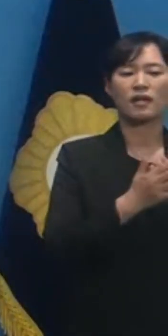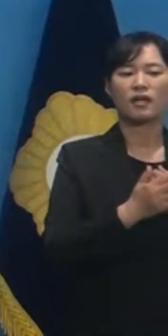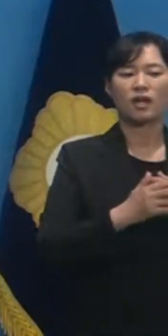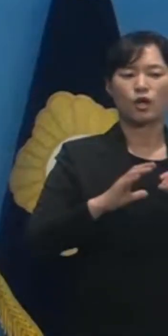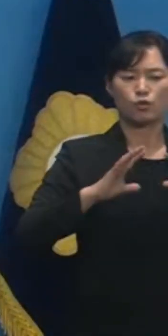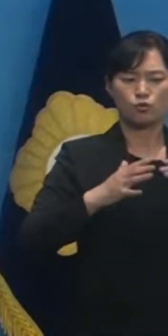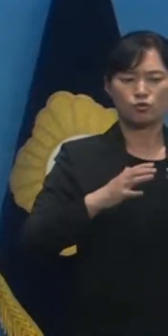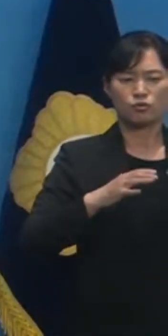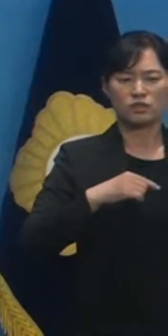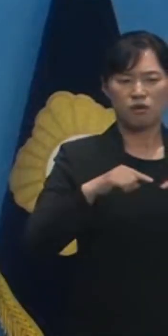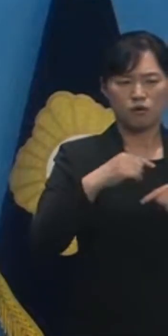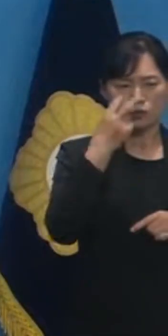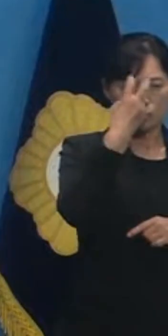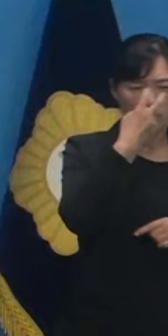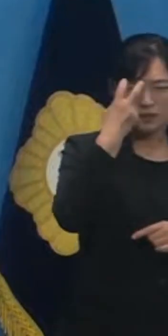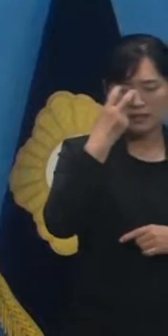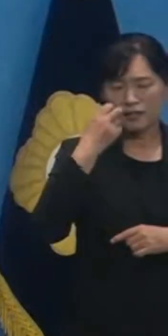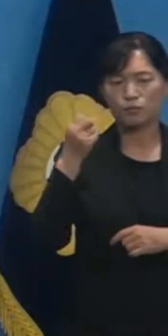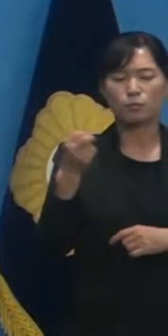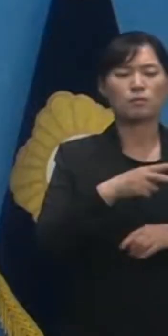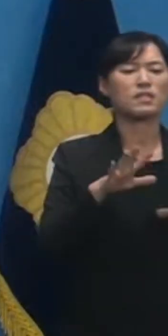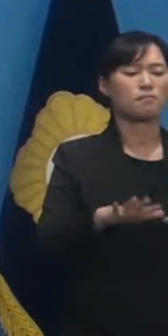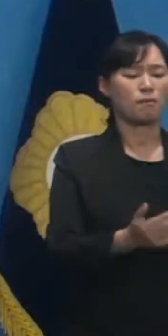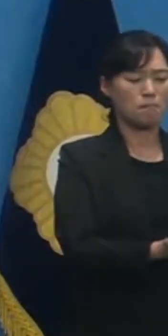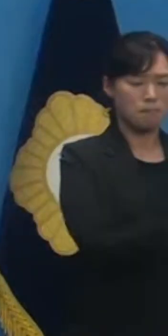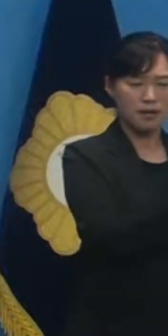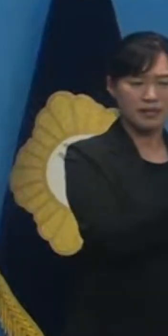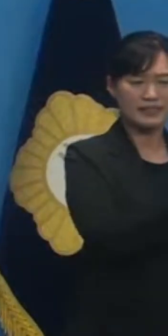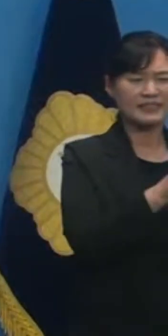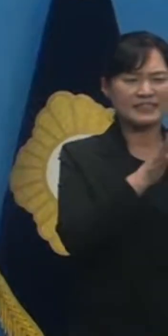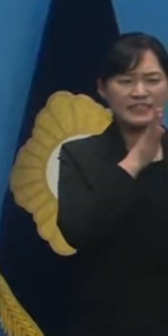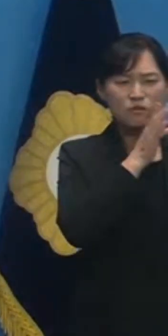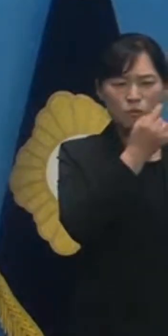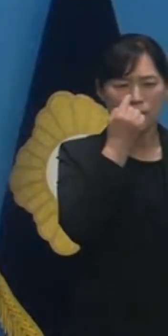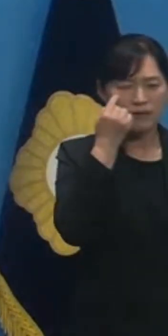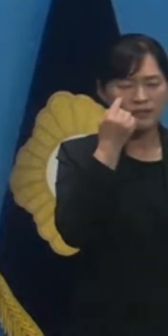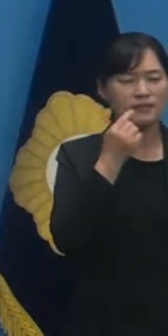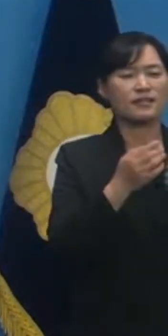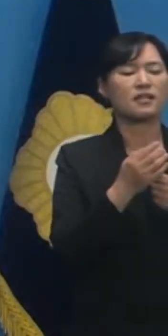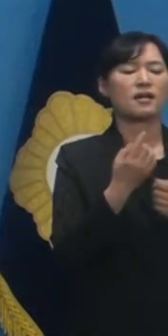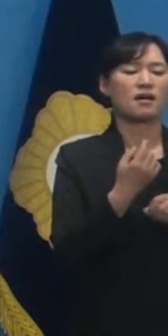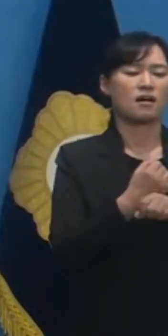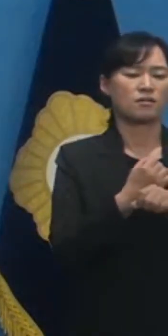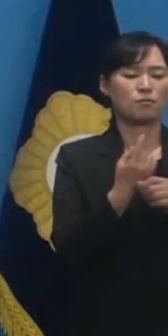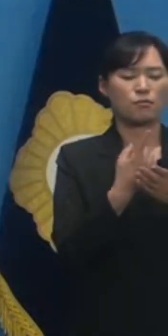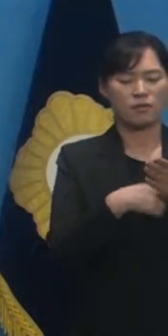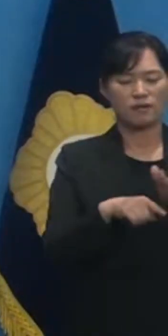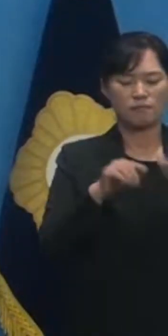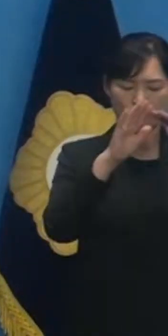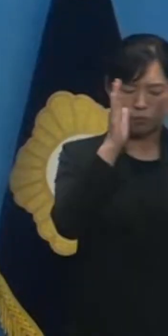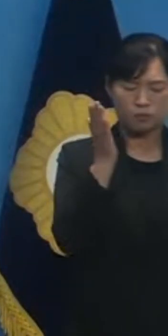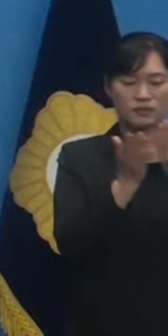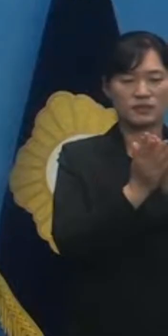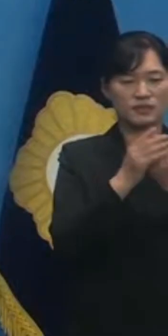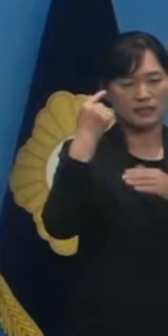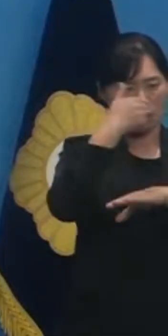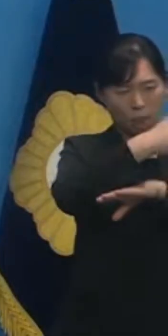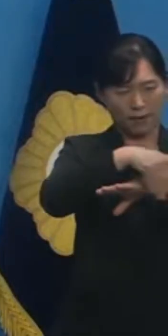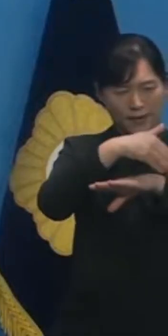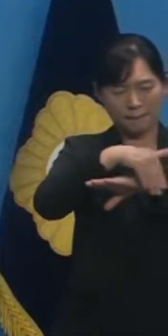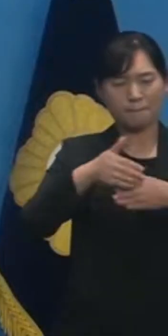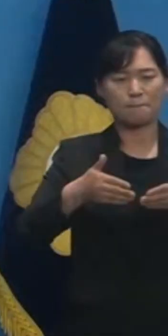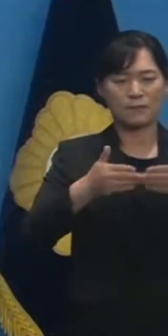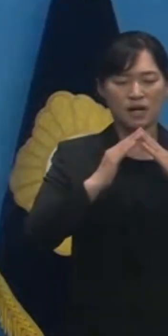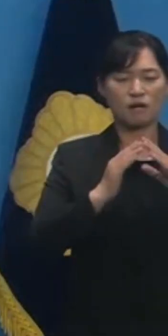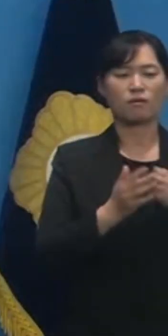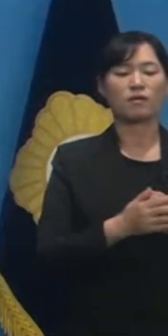국정조사를 포함하여 이번 사태의 진상을 파악할 수 있는 모든 계획을 세우고